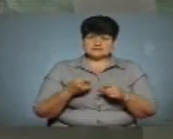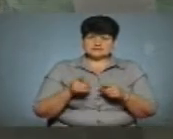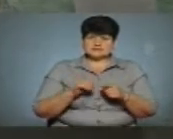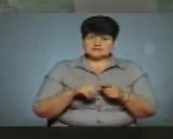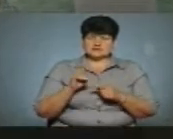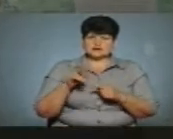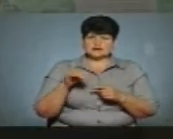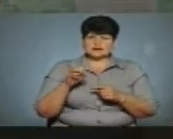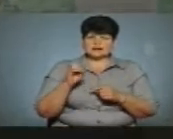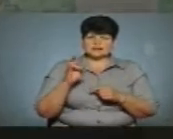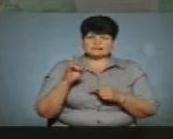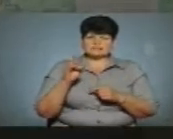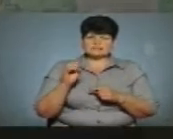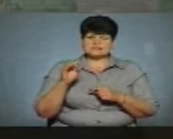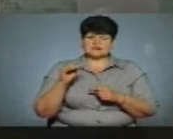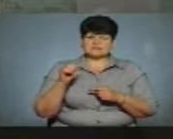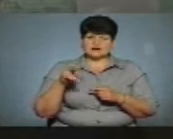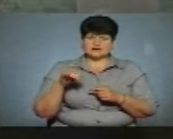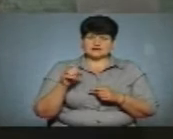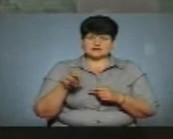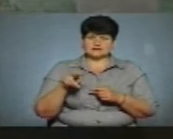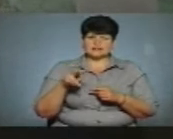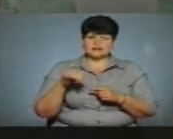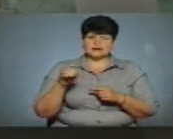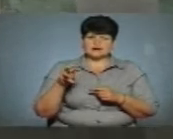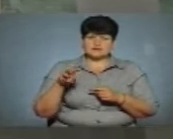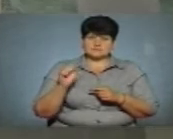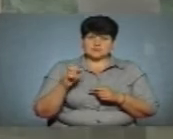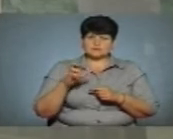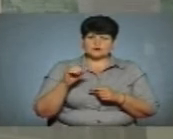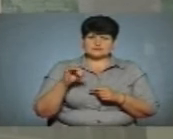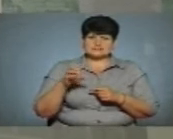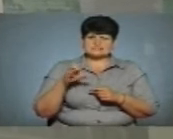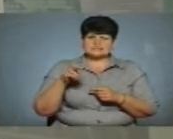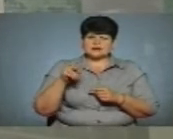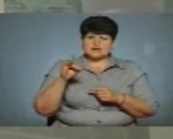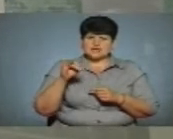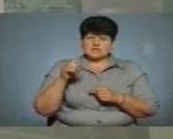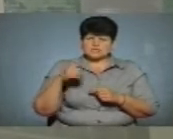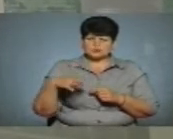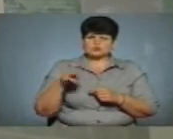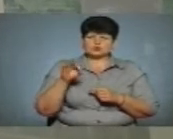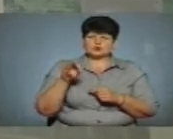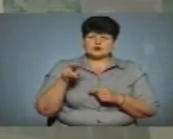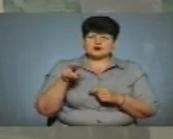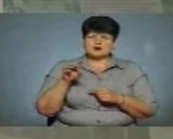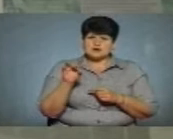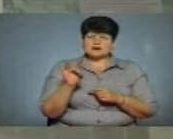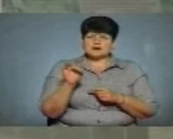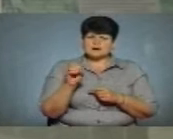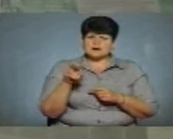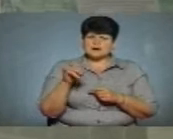кліщовий вірусний енцефаліт, це і хвороба Лайма, анаплазмоз, бабезіоз, ерліхіоз і так далі, тулярімія. Найбільш